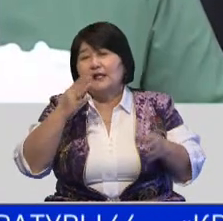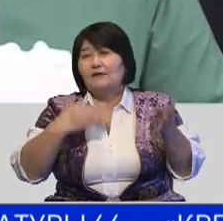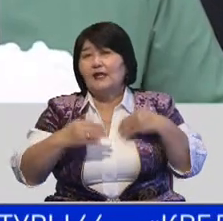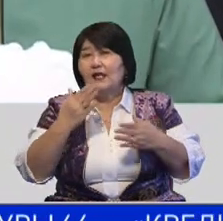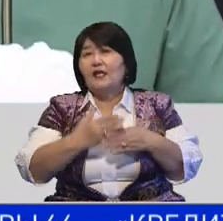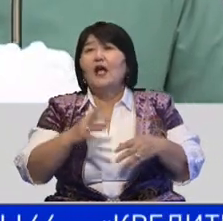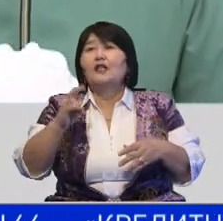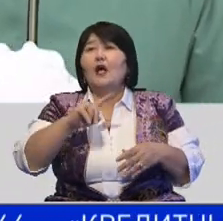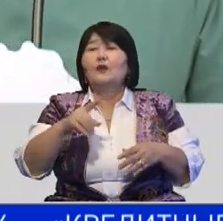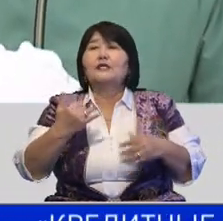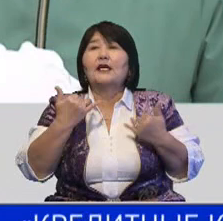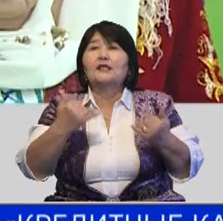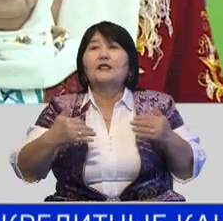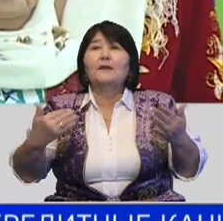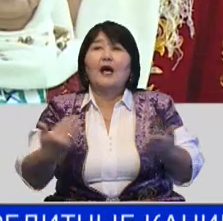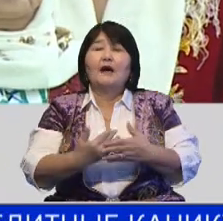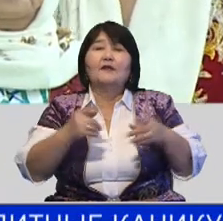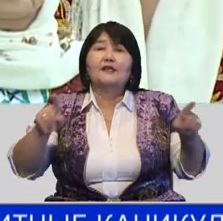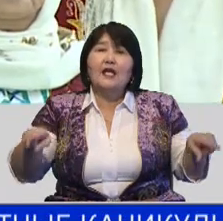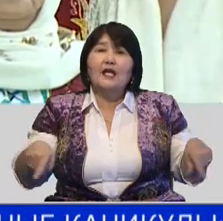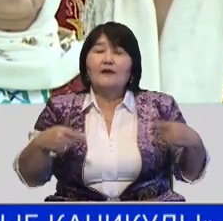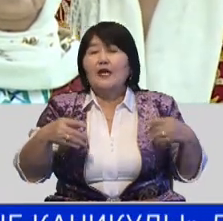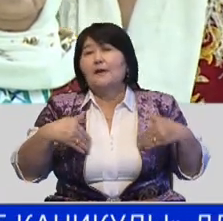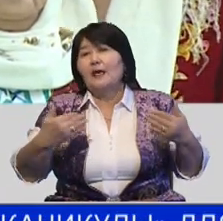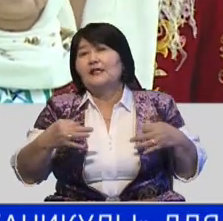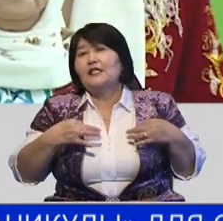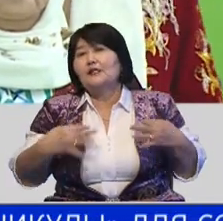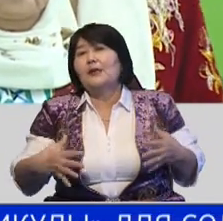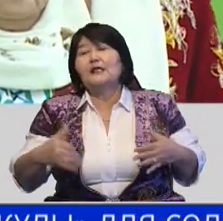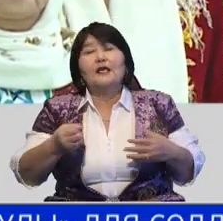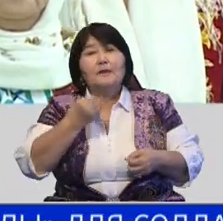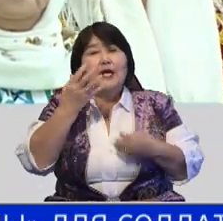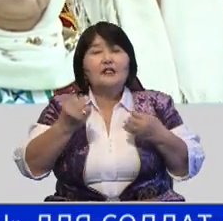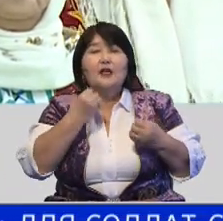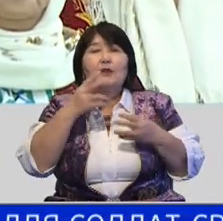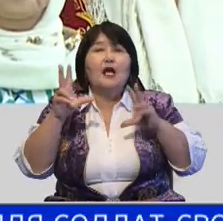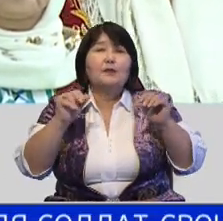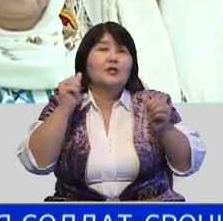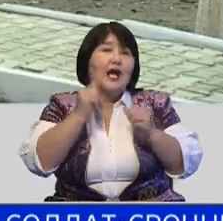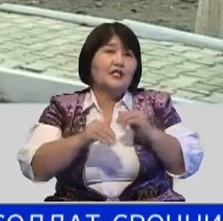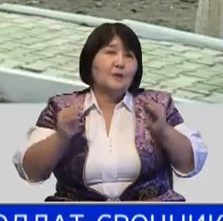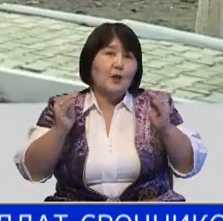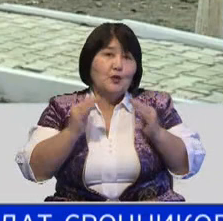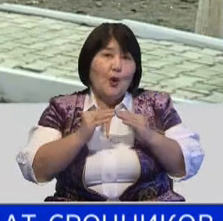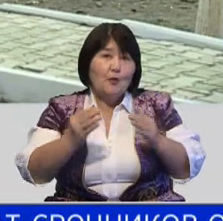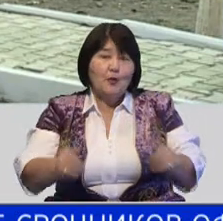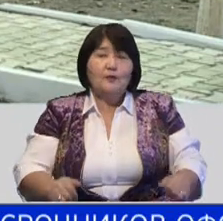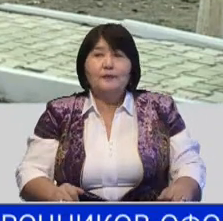этностиле. Наурыз – это символ обновления и возрождения. Поздравляю с праздником, процветания и благополучия каждому дому.